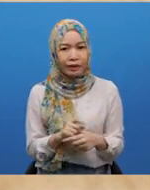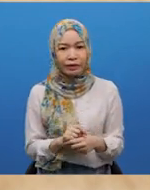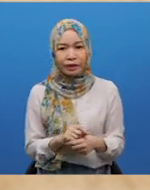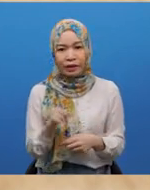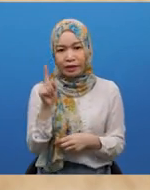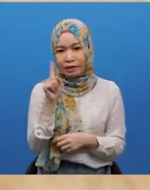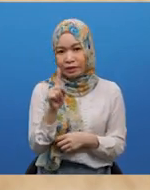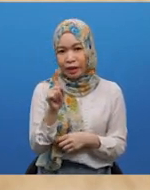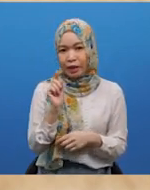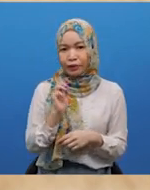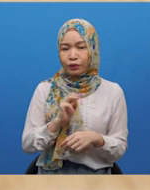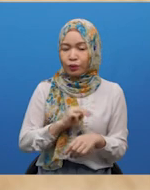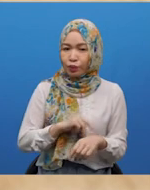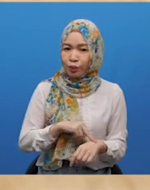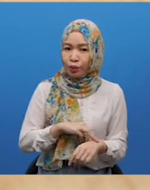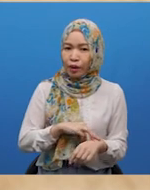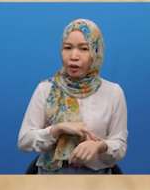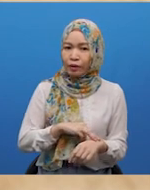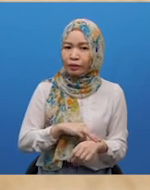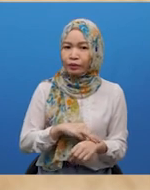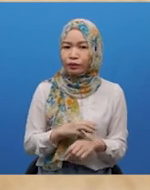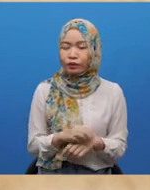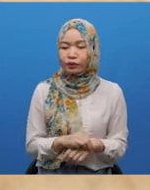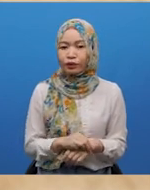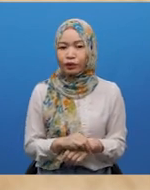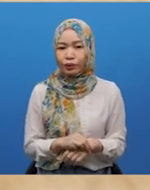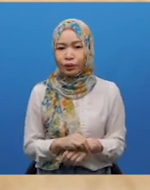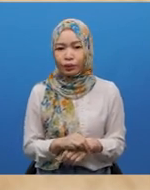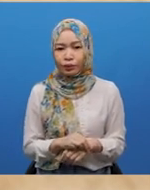negeri rosak minasa.